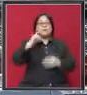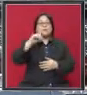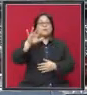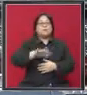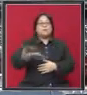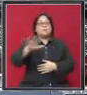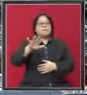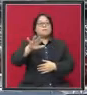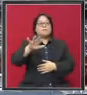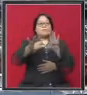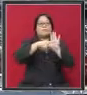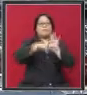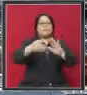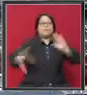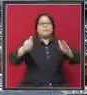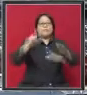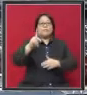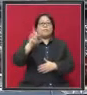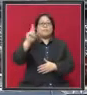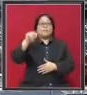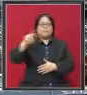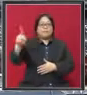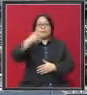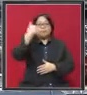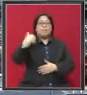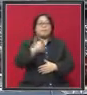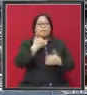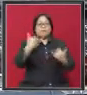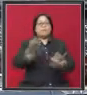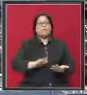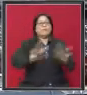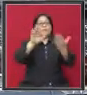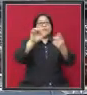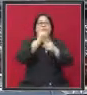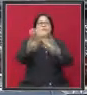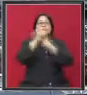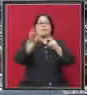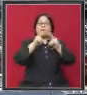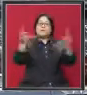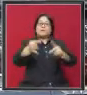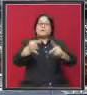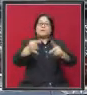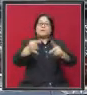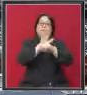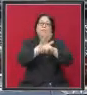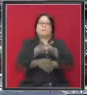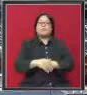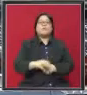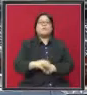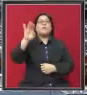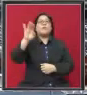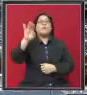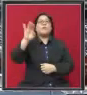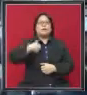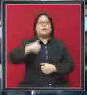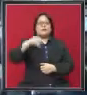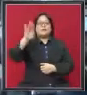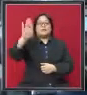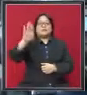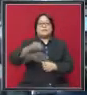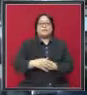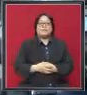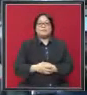unjuran defisit berbanding KDNK memandangkan kita berhadapan situasi yang sangat luar biasa dengan COVID. Yang Berhormat, baling Yang Berhormat. Yang Menteri.